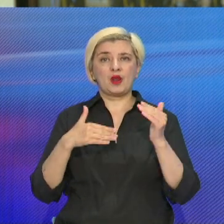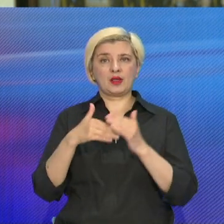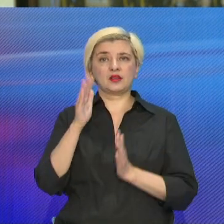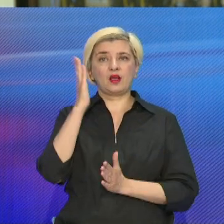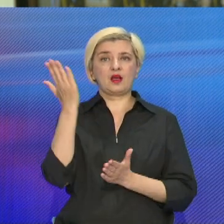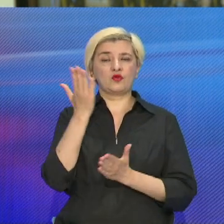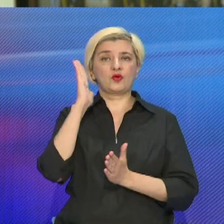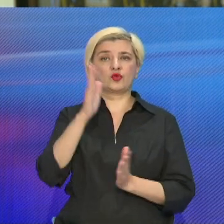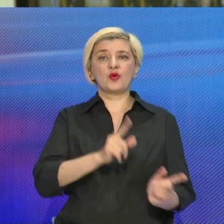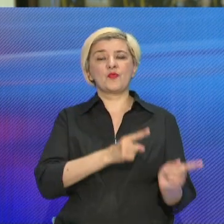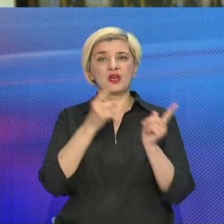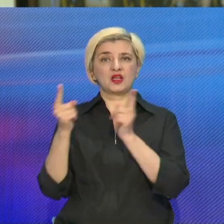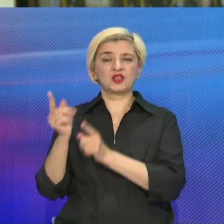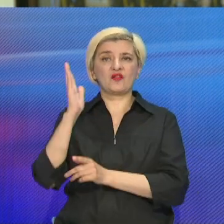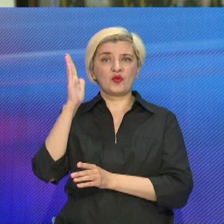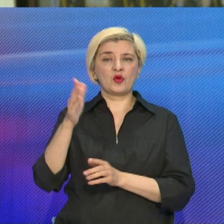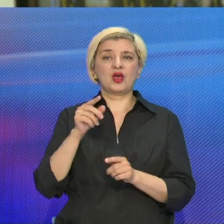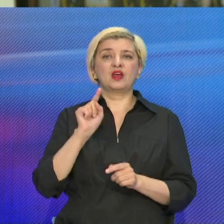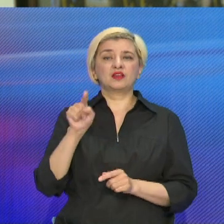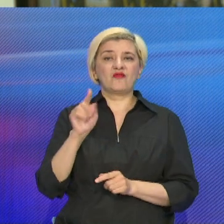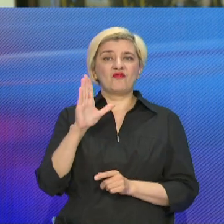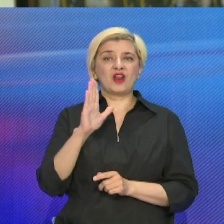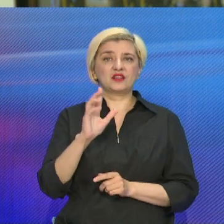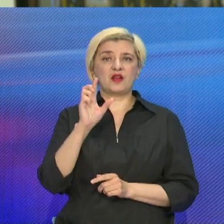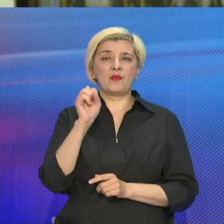будущее. Ну и вот та же Валентина Баранова,